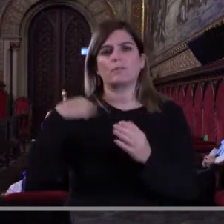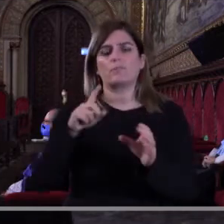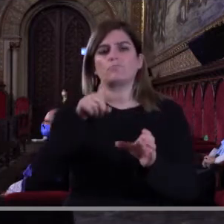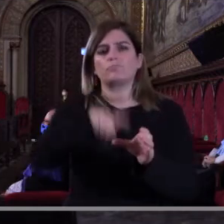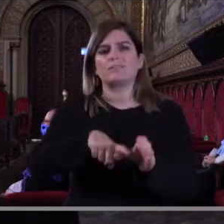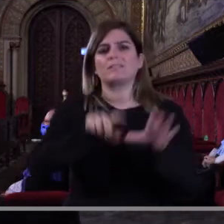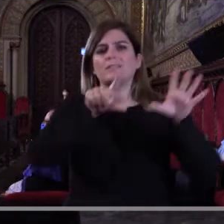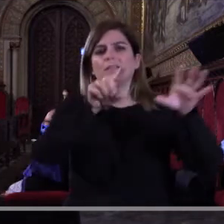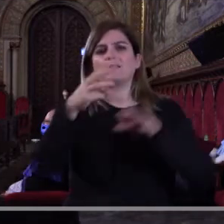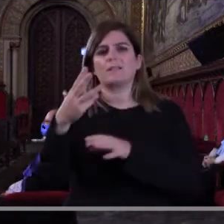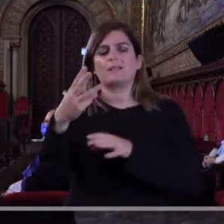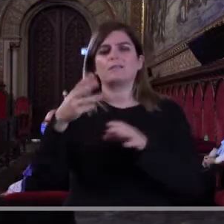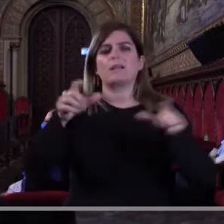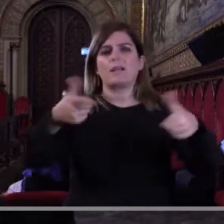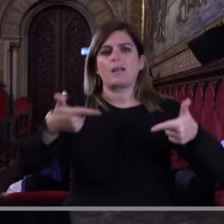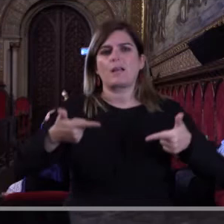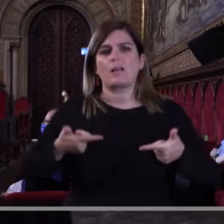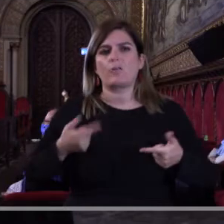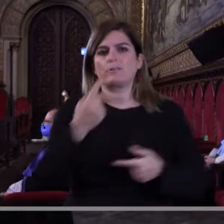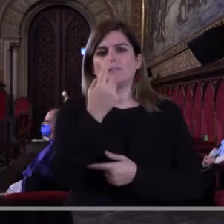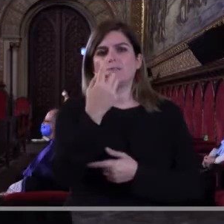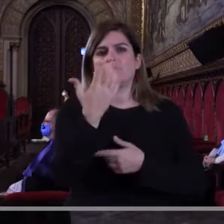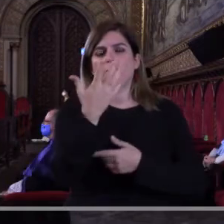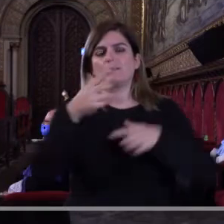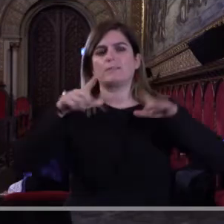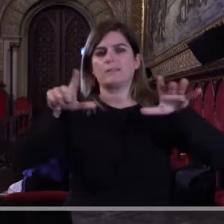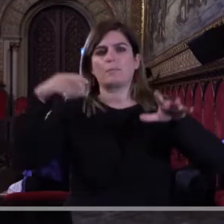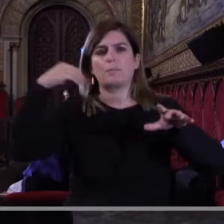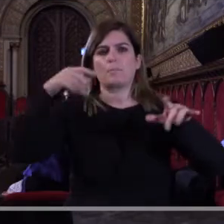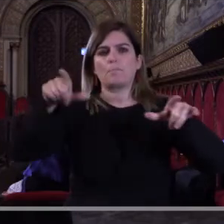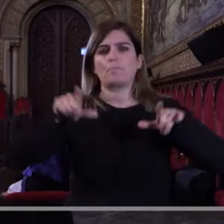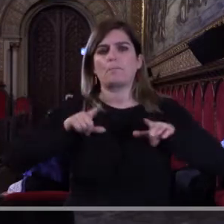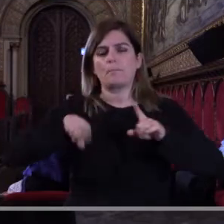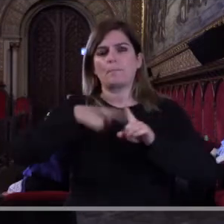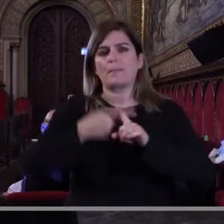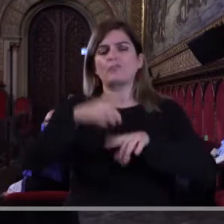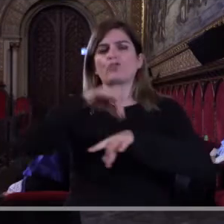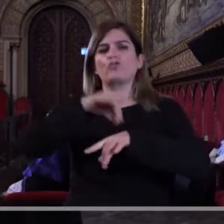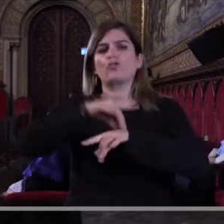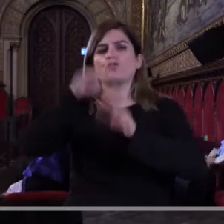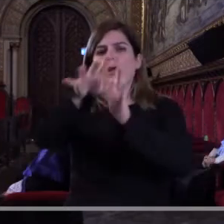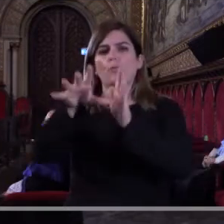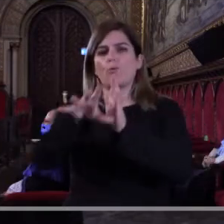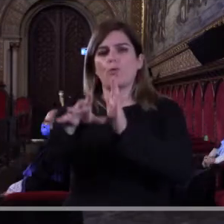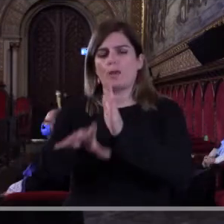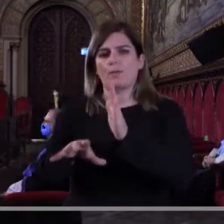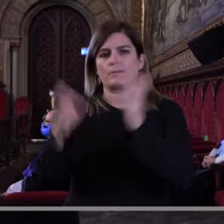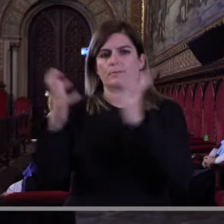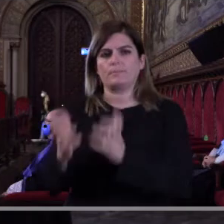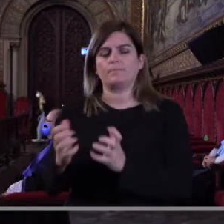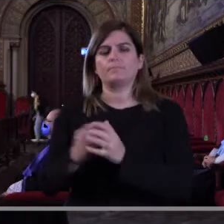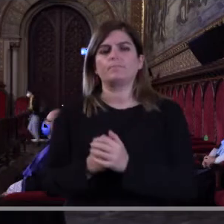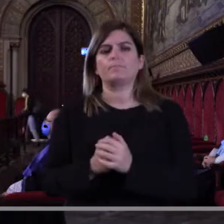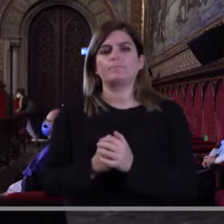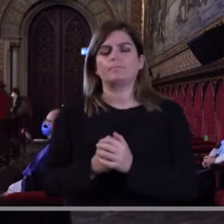graus, 157 màsters i 48 programes de doctorat. Fruit de